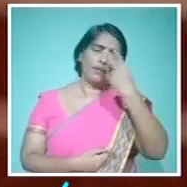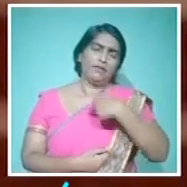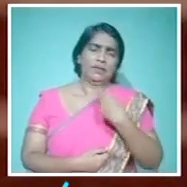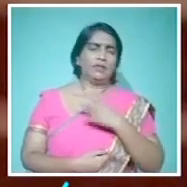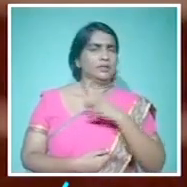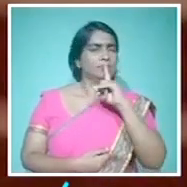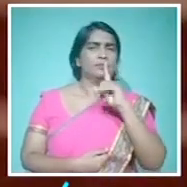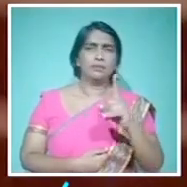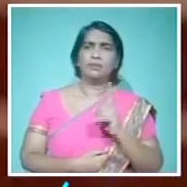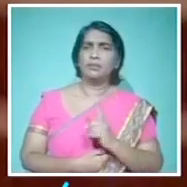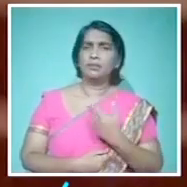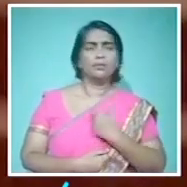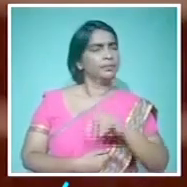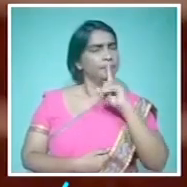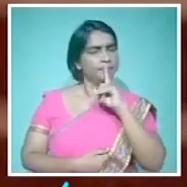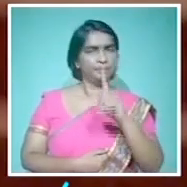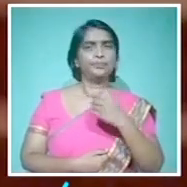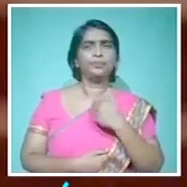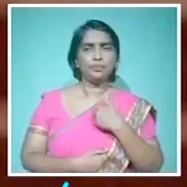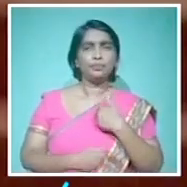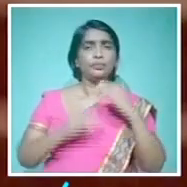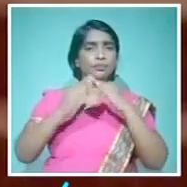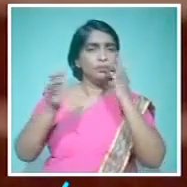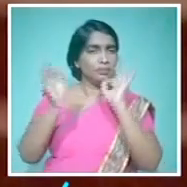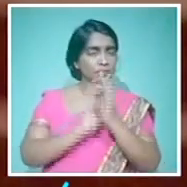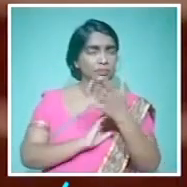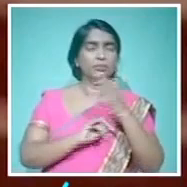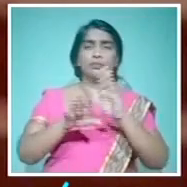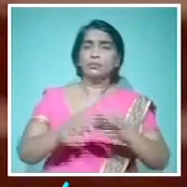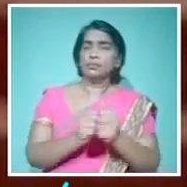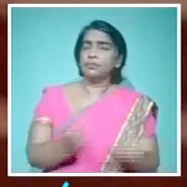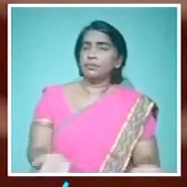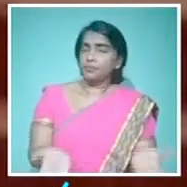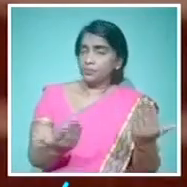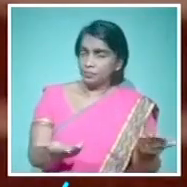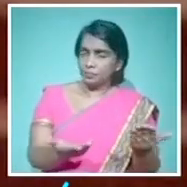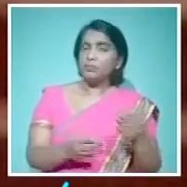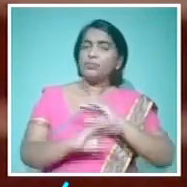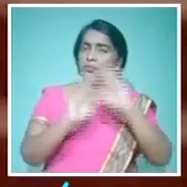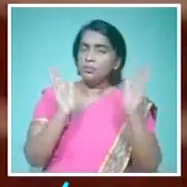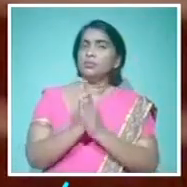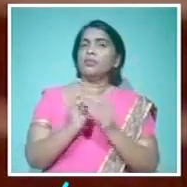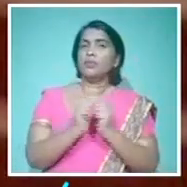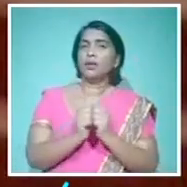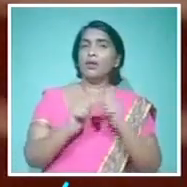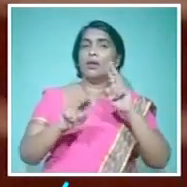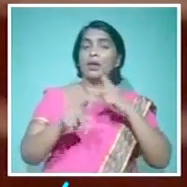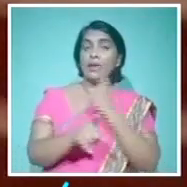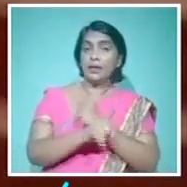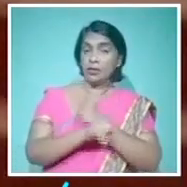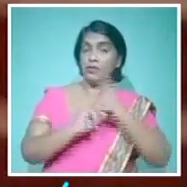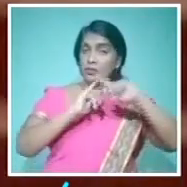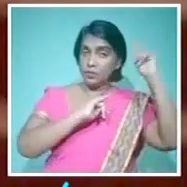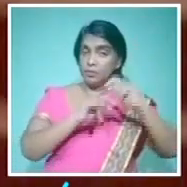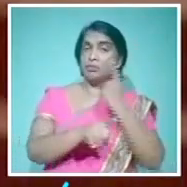කරන මිනිස්සේ මම කිව්වා මේ ගෙවල් ගිනි තියන්න ළමයි උසි ගන්නන්න මේ කටයුතු කරන්න මහාචාර්යවරුත් හිටියා